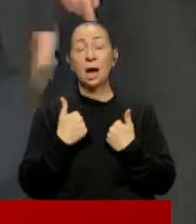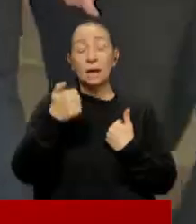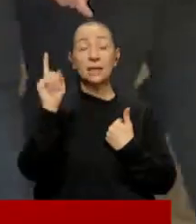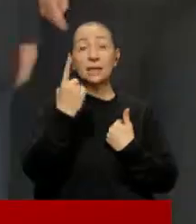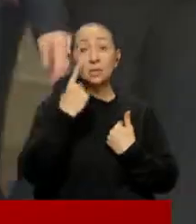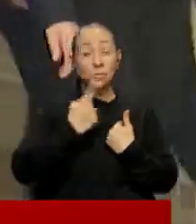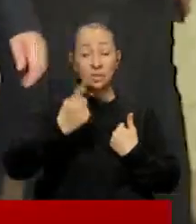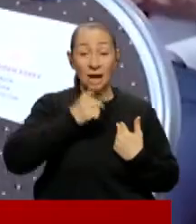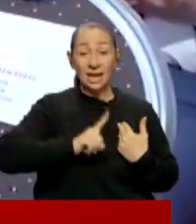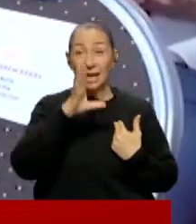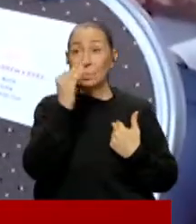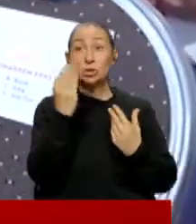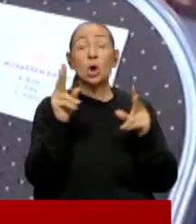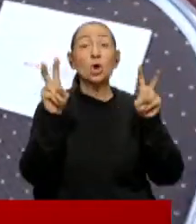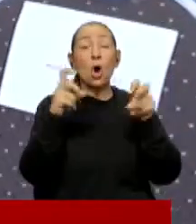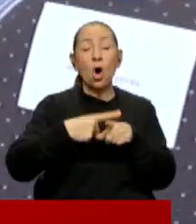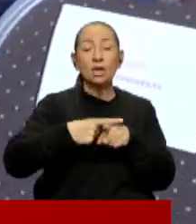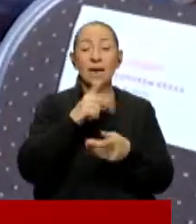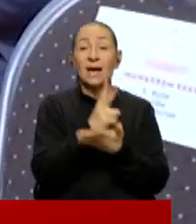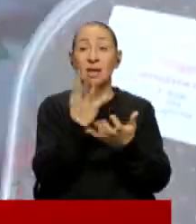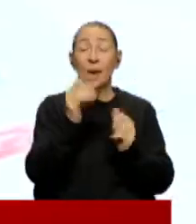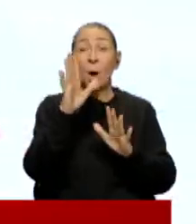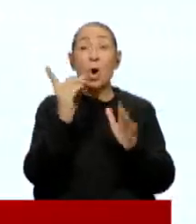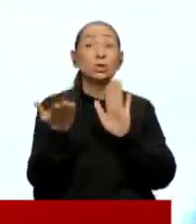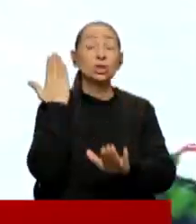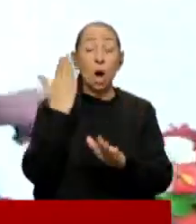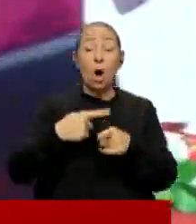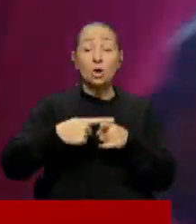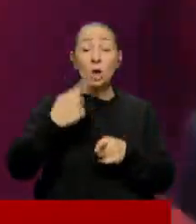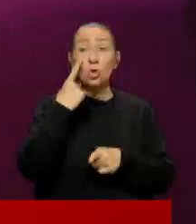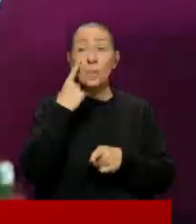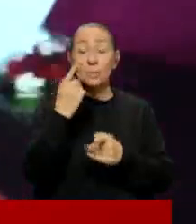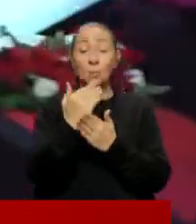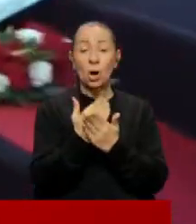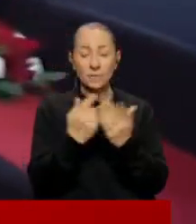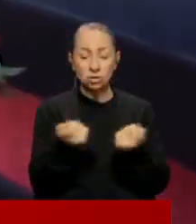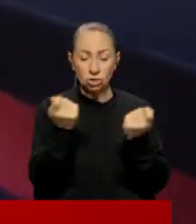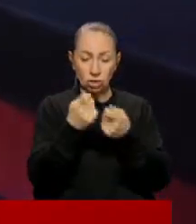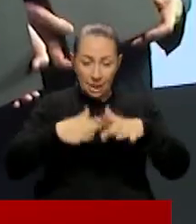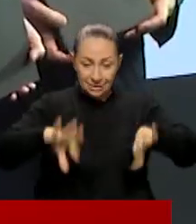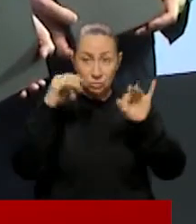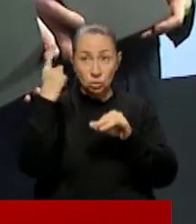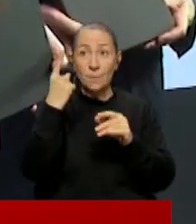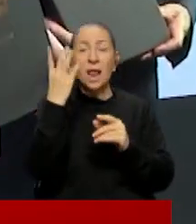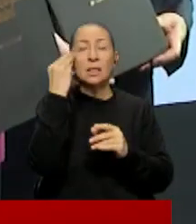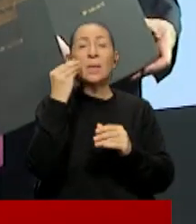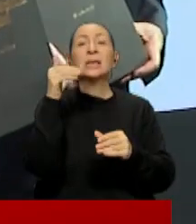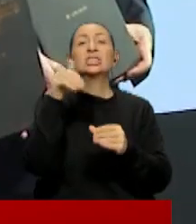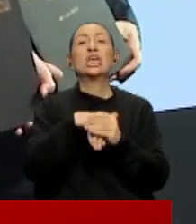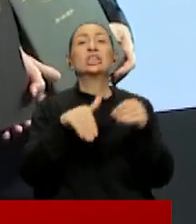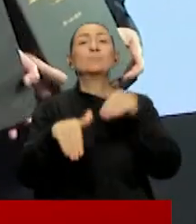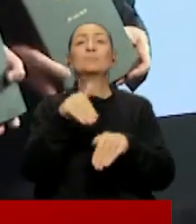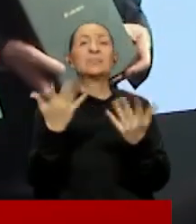lider Cumhurbaşkanı adayının kim olacağı konusunda ortak karar alacak ama öncesinde ortak hükümet programı üzerinde çalışılıyor. Bir anlamda seçim